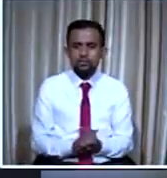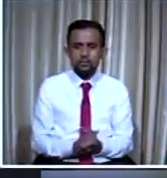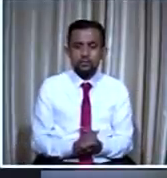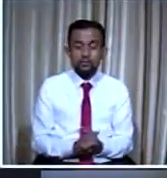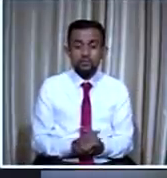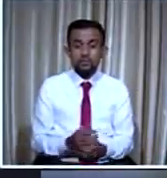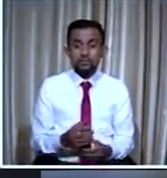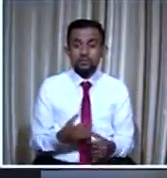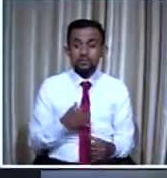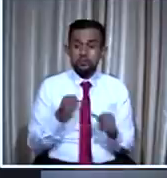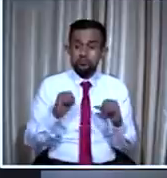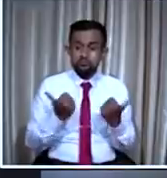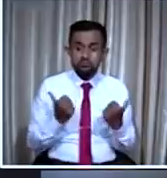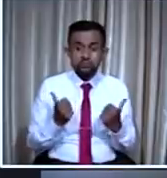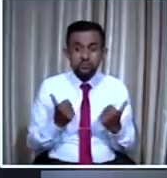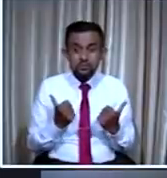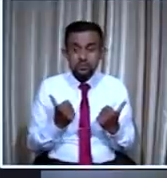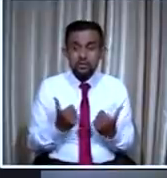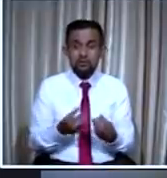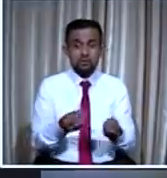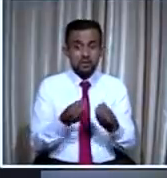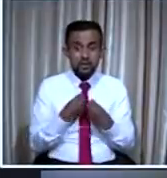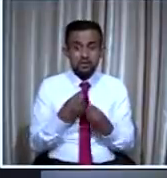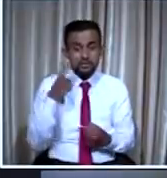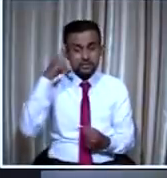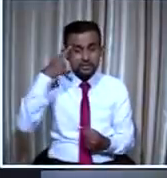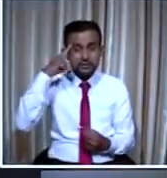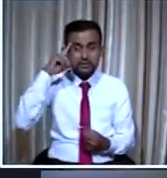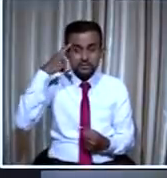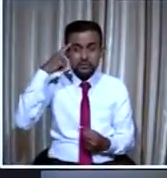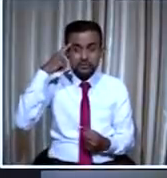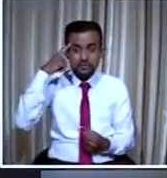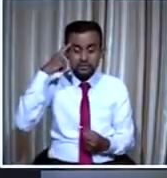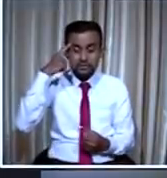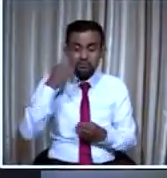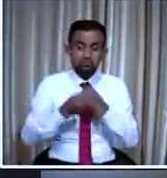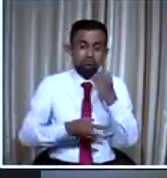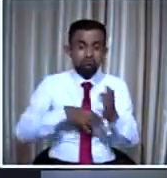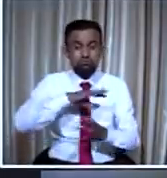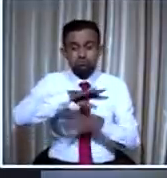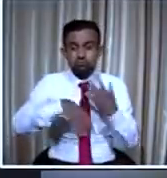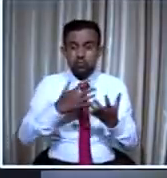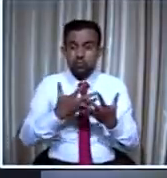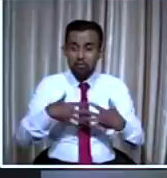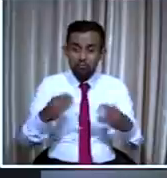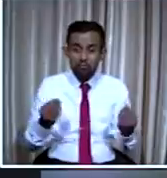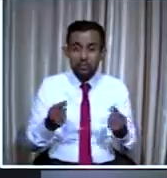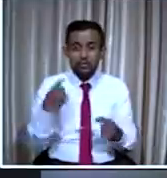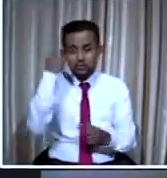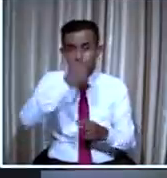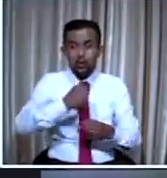වේගවත්ව තමගේ ජීවිතවලට ඒ ලැබිලා තියෙන මානසික වියවුලෙන් ගැලවෙන්නට ඔවුන් ගෝල්